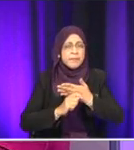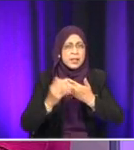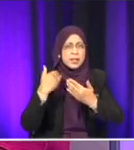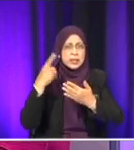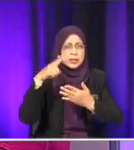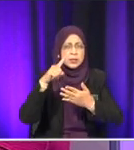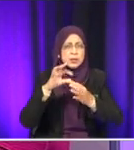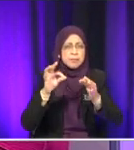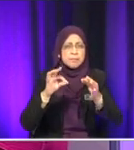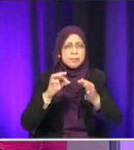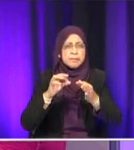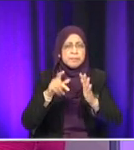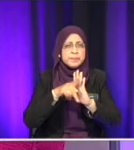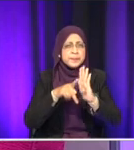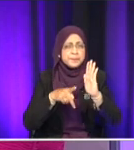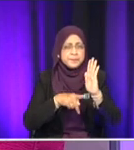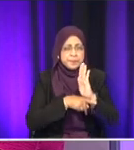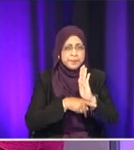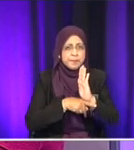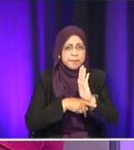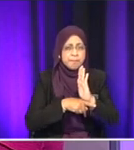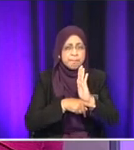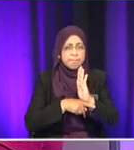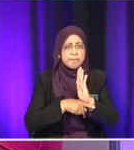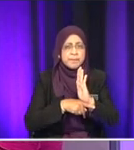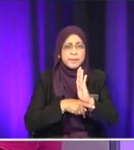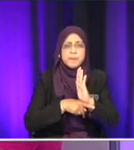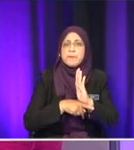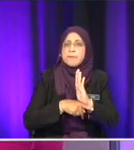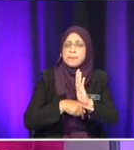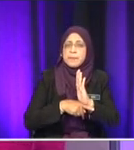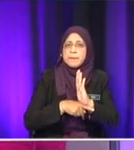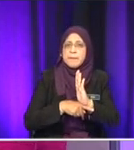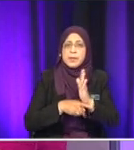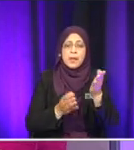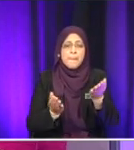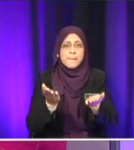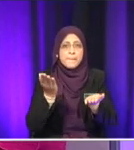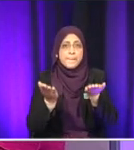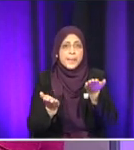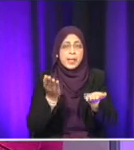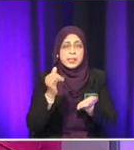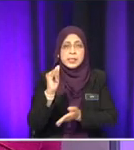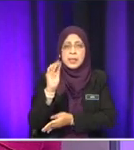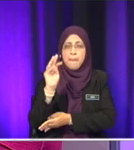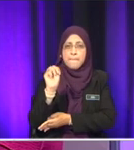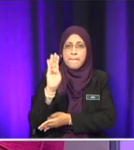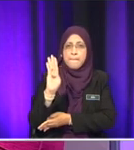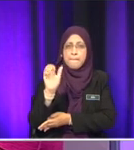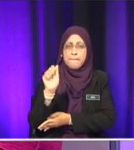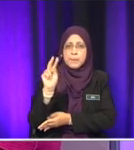prinsip rekaan yang kita boleh tekankan di sini adalah timbangan ya kalau kita lihat